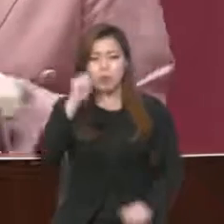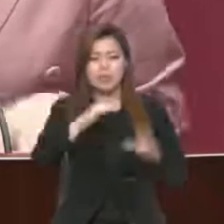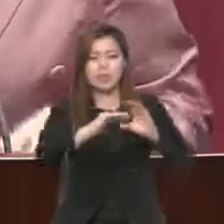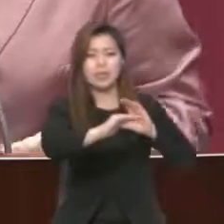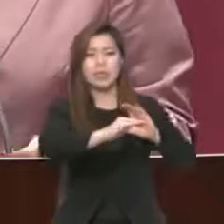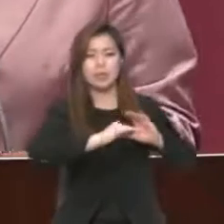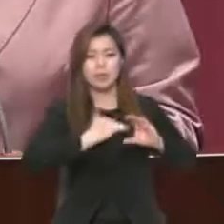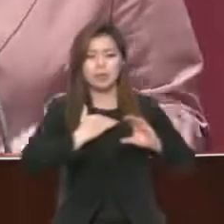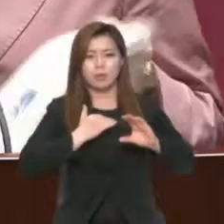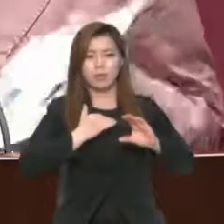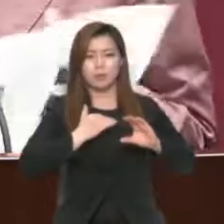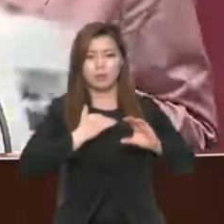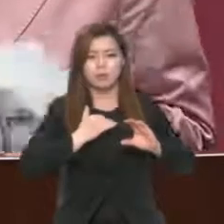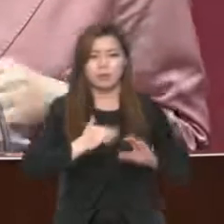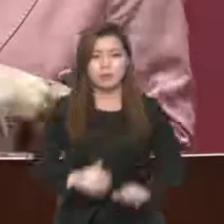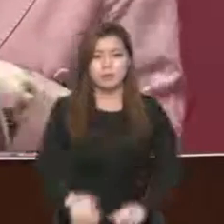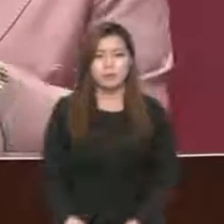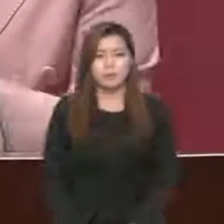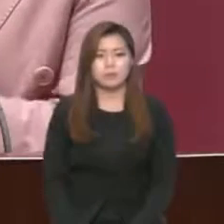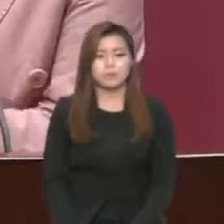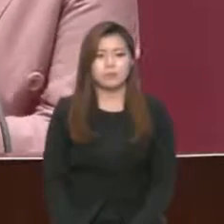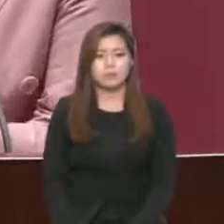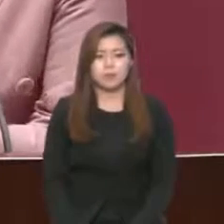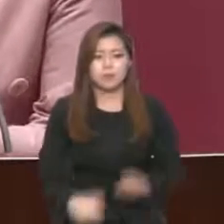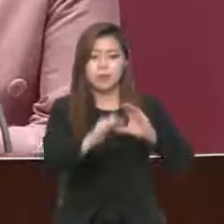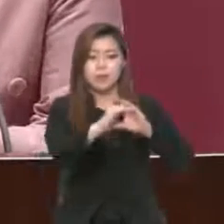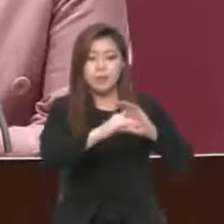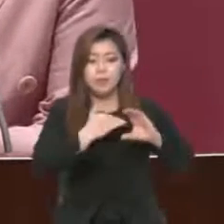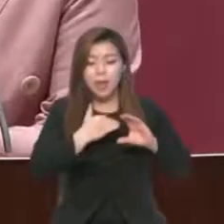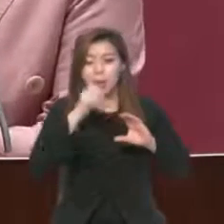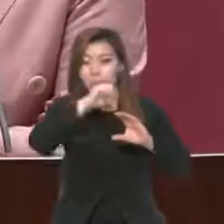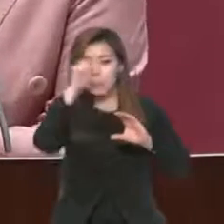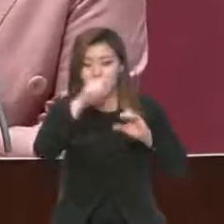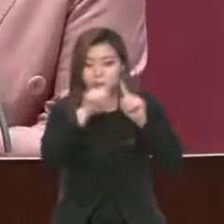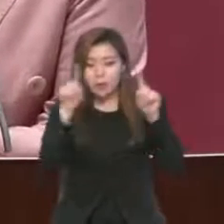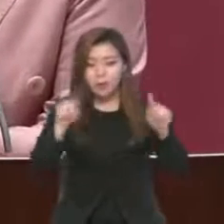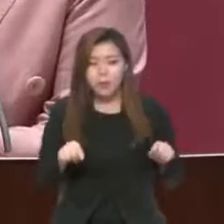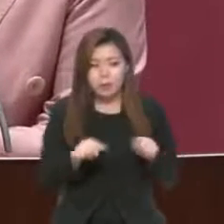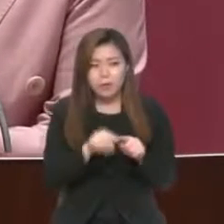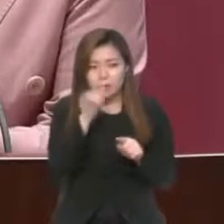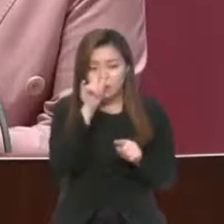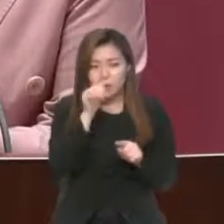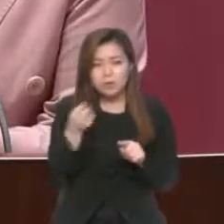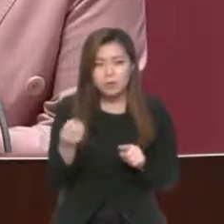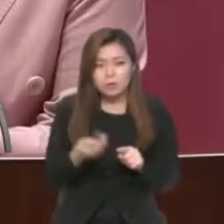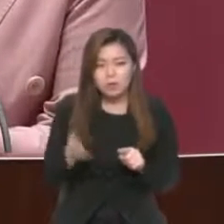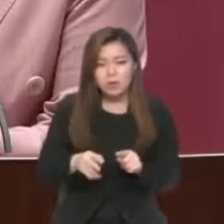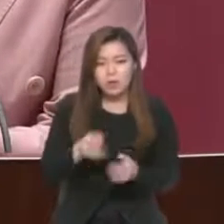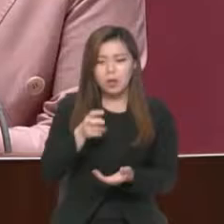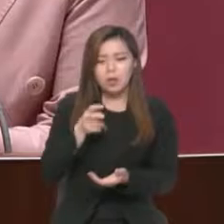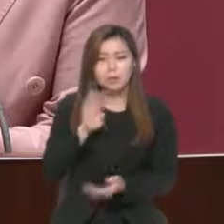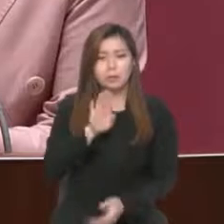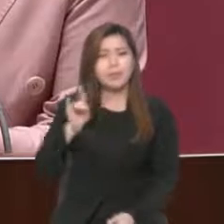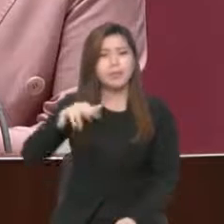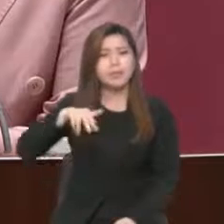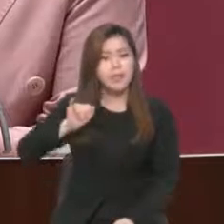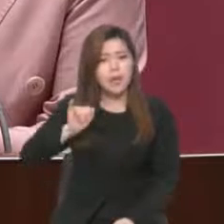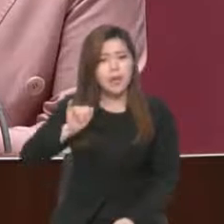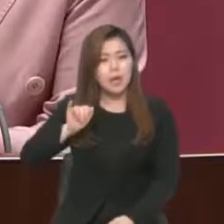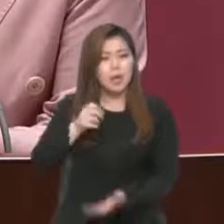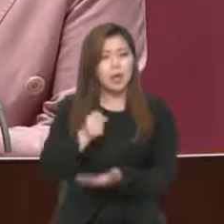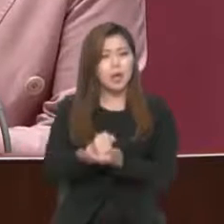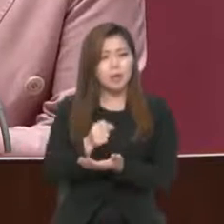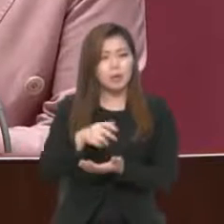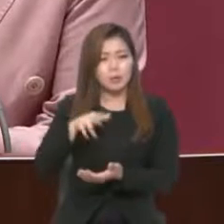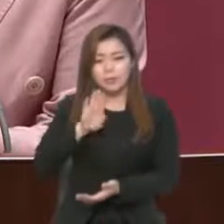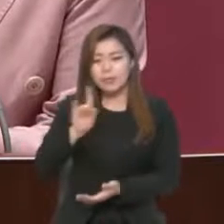거죠. 이메일로 합격청을 받고 이제 비자 발급을 받으려고 하니 그